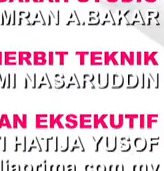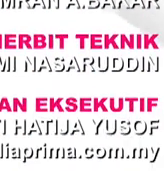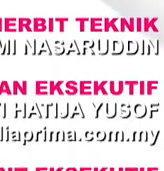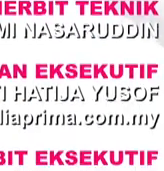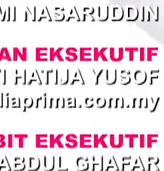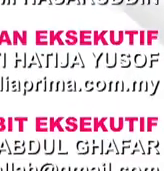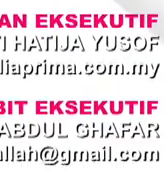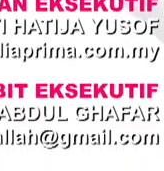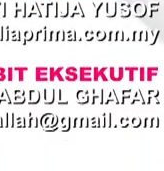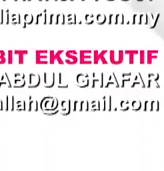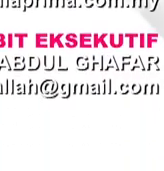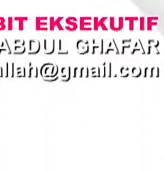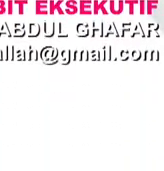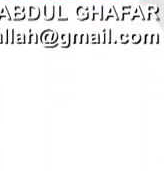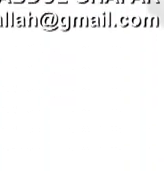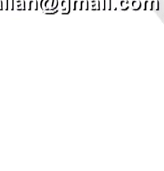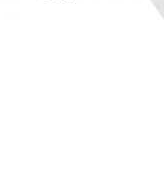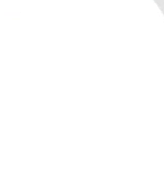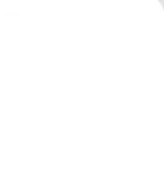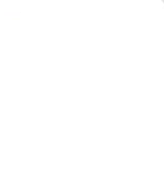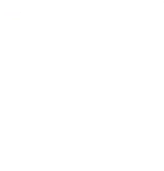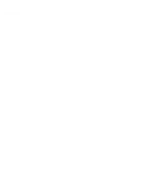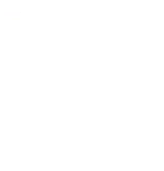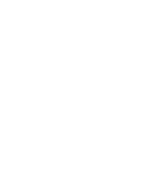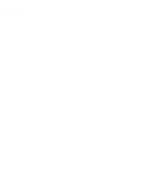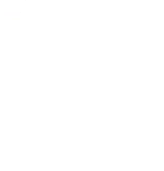6 7 8